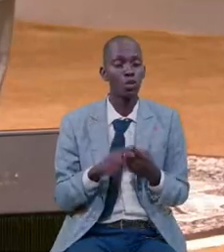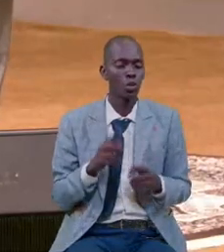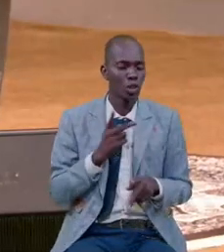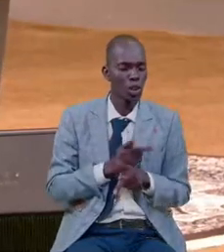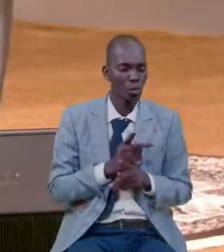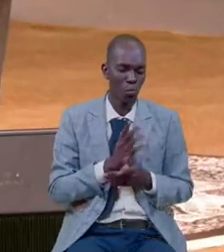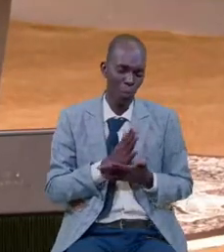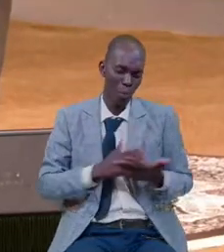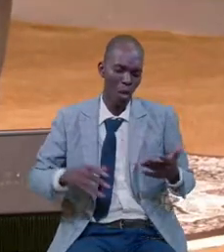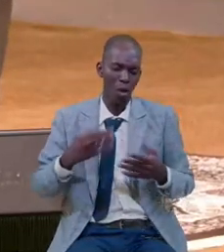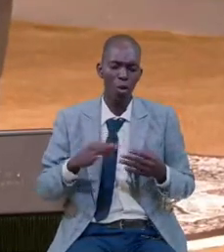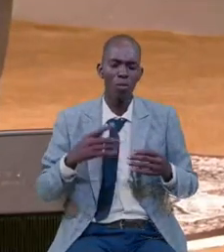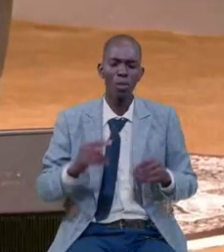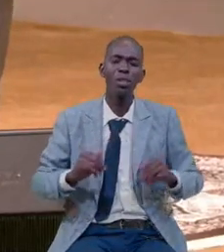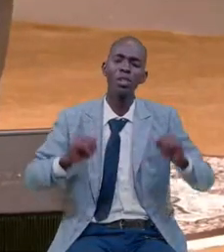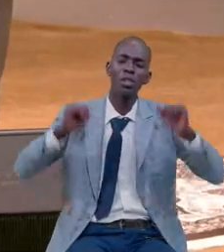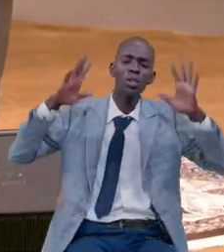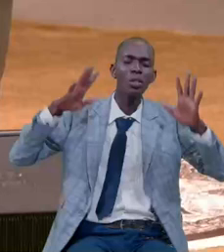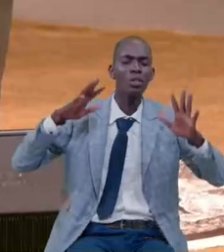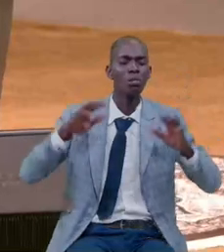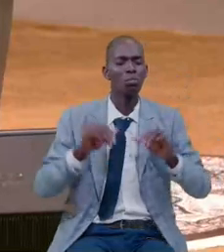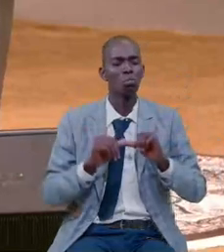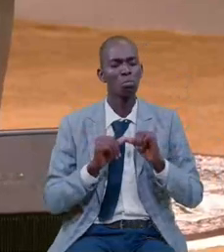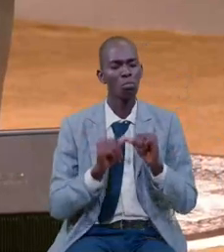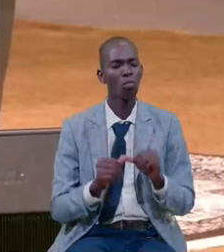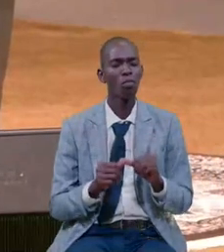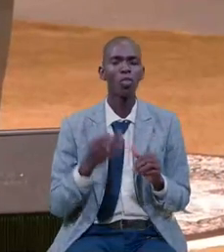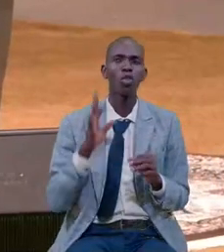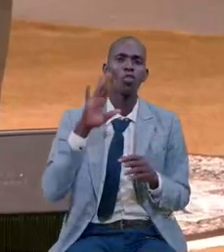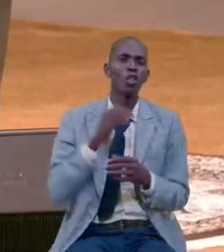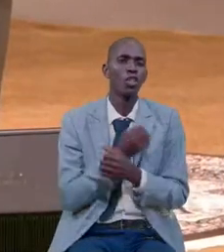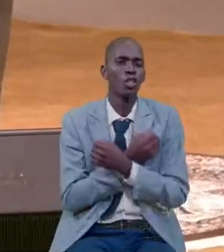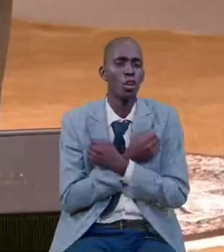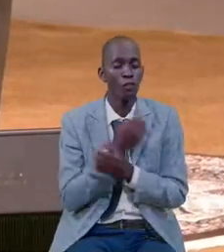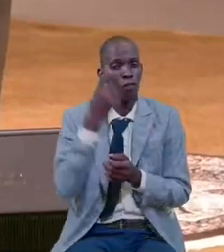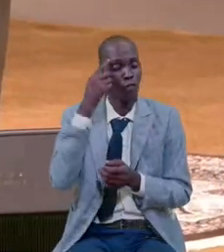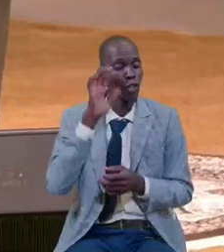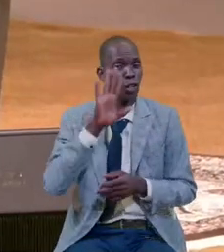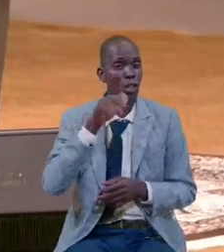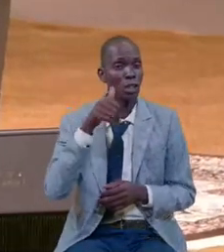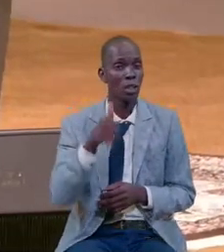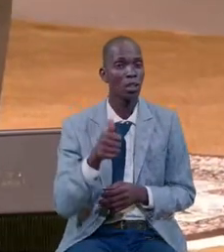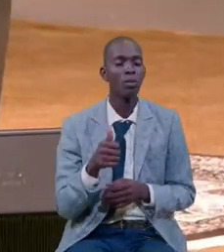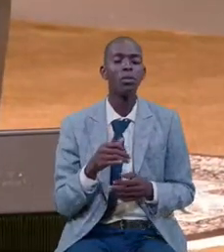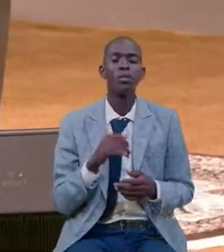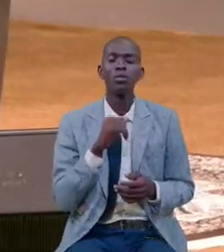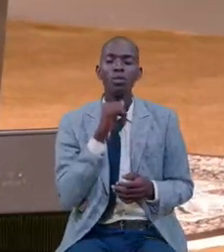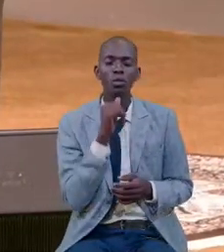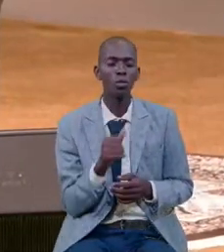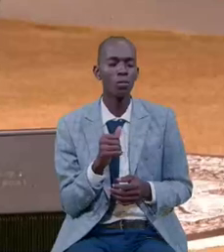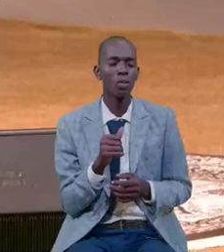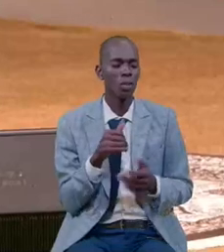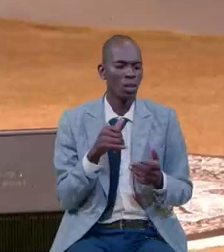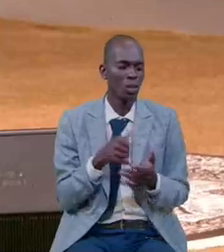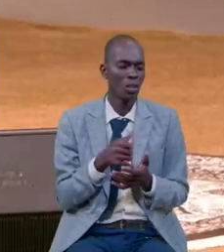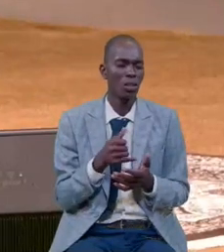la soumission, de l'abandon, de la consécration, une partie de votre amour pour vous-même, Dieu ne va pas l'accepter. Alors,